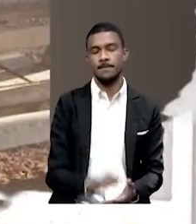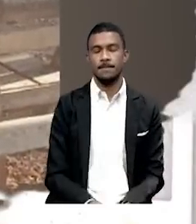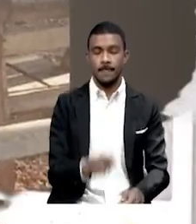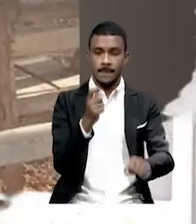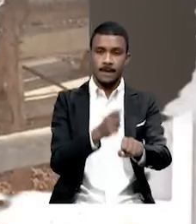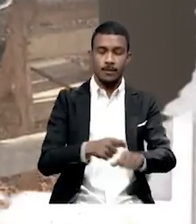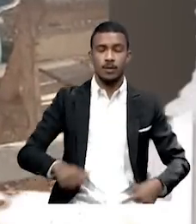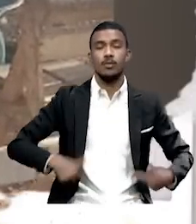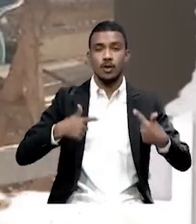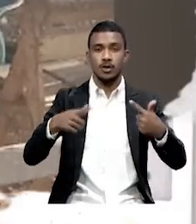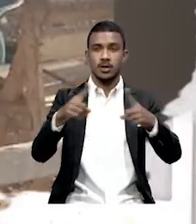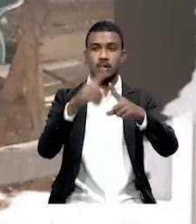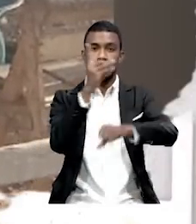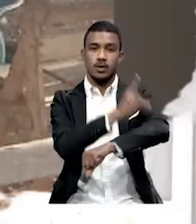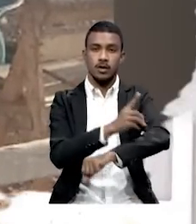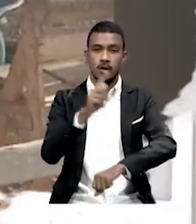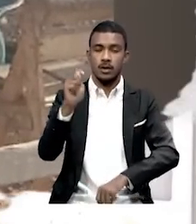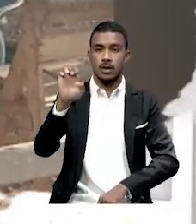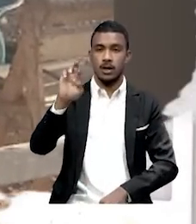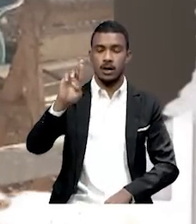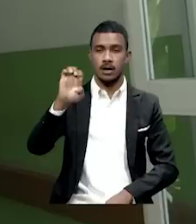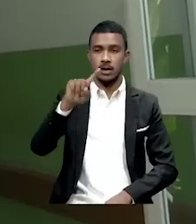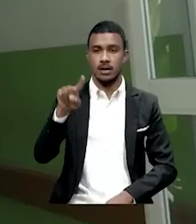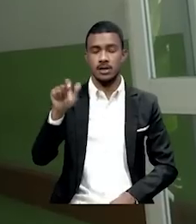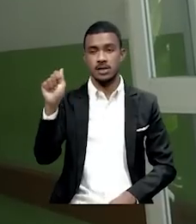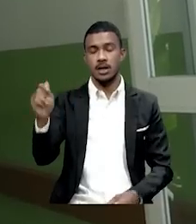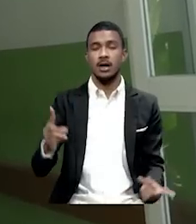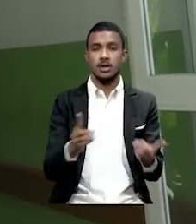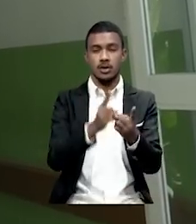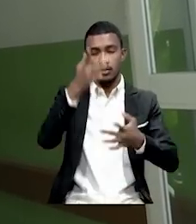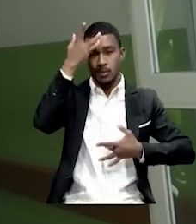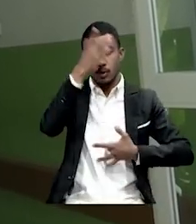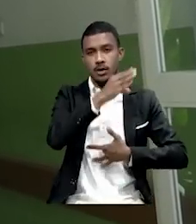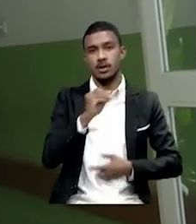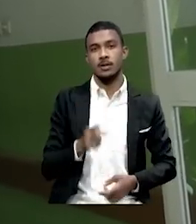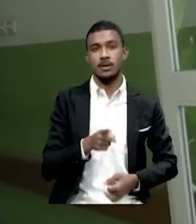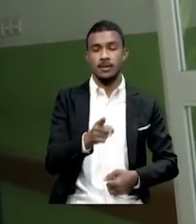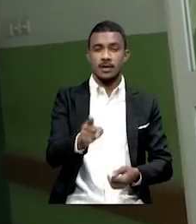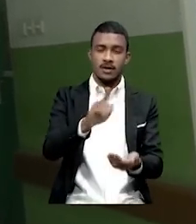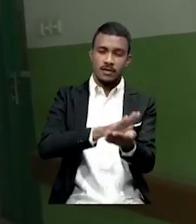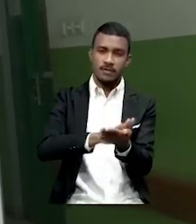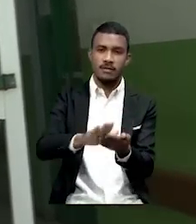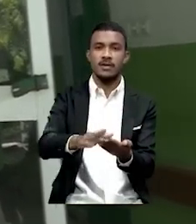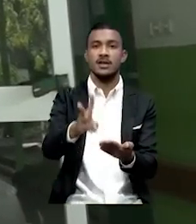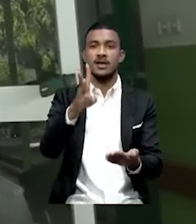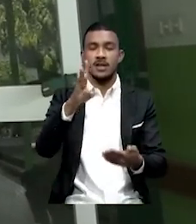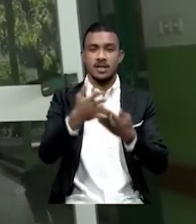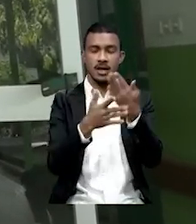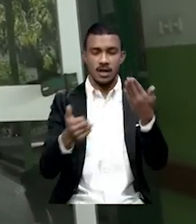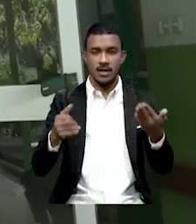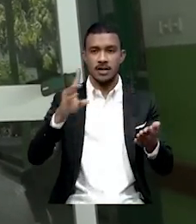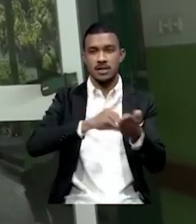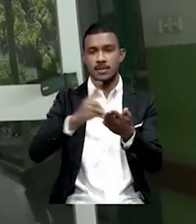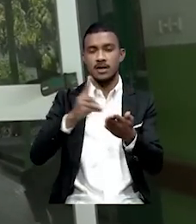Situação Moris nebe uen lorong Teresa Hasoro, ne sofre ela Moras Trins, nebe tem que fazer ran cada semana e o Hospital Nacional